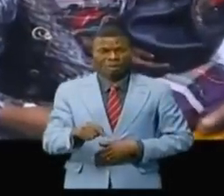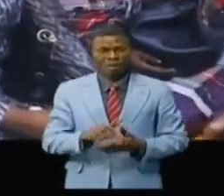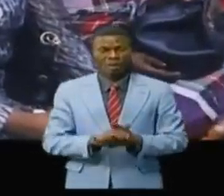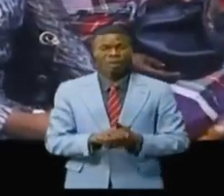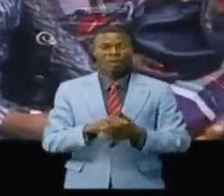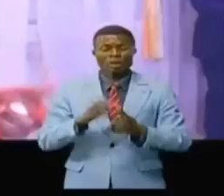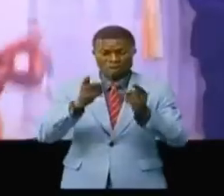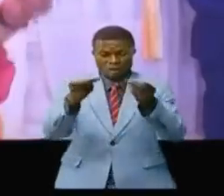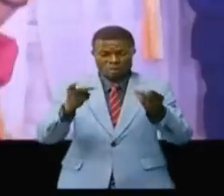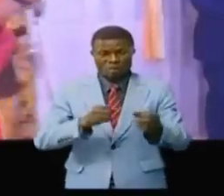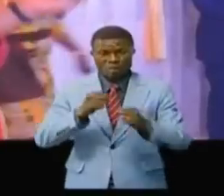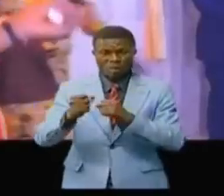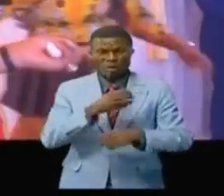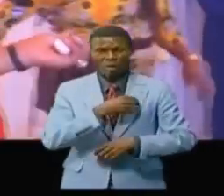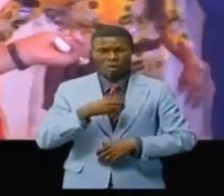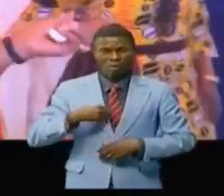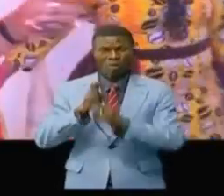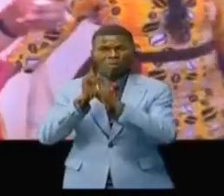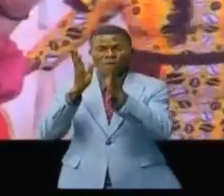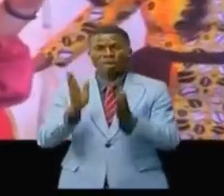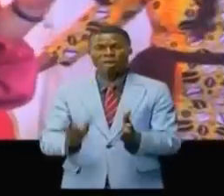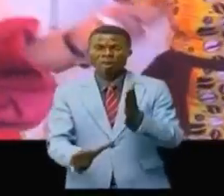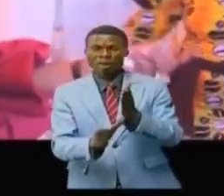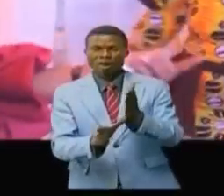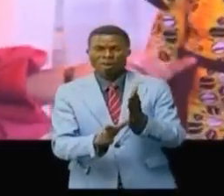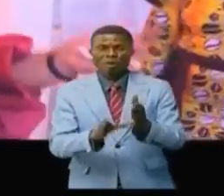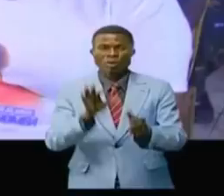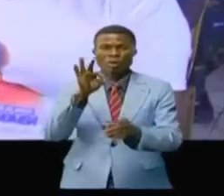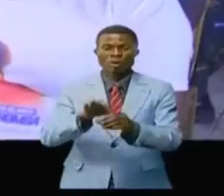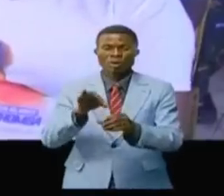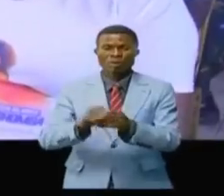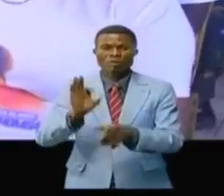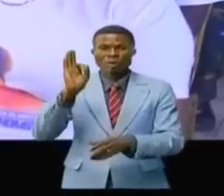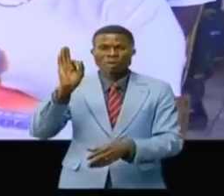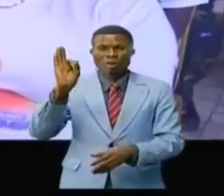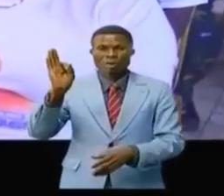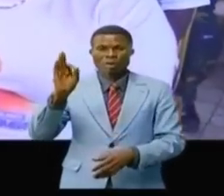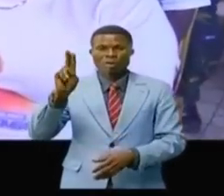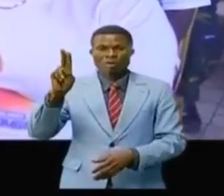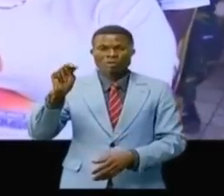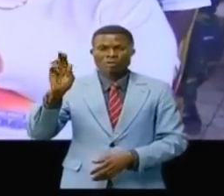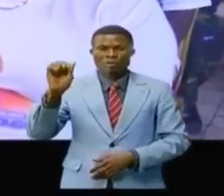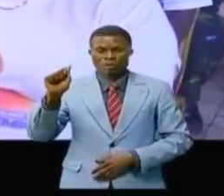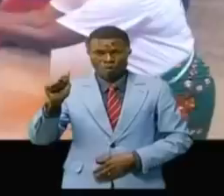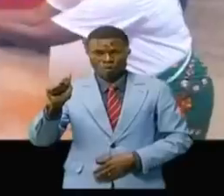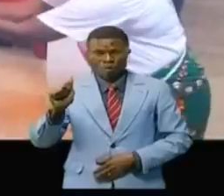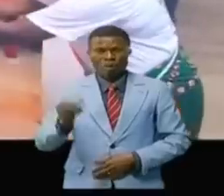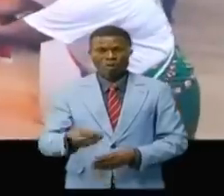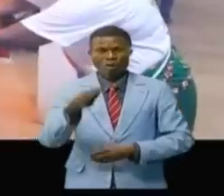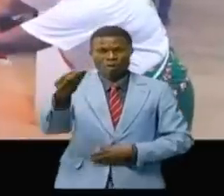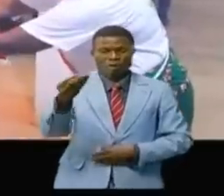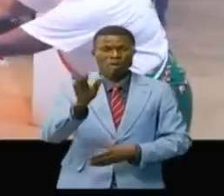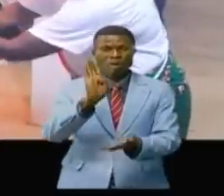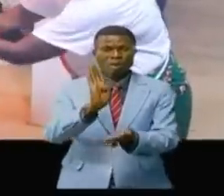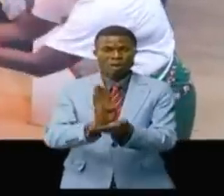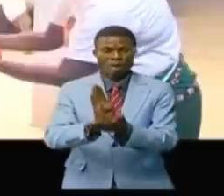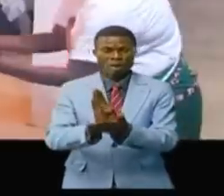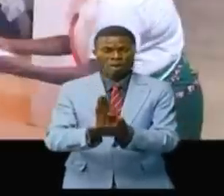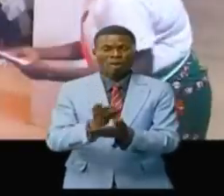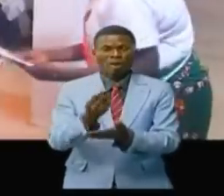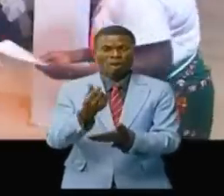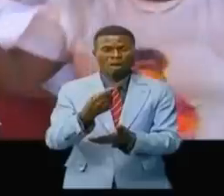de bataille de Madame le rapporteur adjoint élu de Funa, Colette Tchomba Tundu, qui a remis des brevets et des fonds